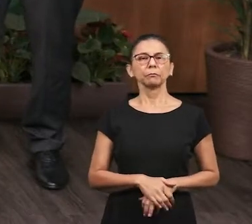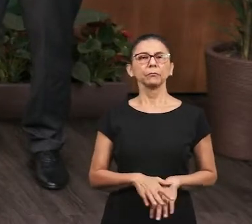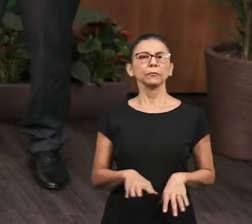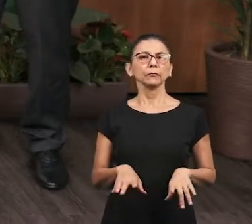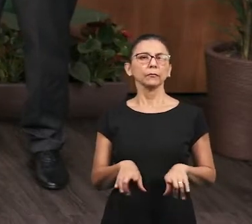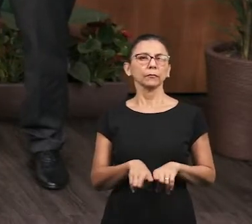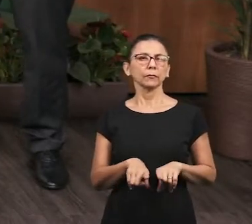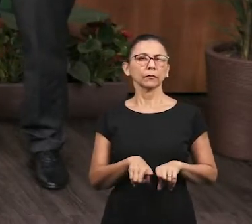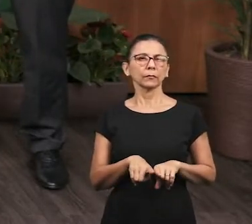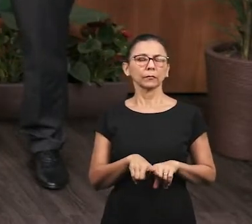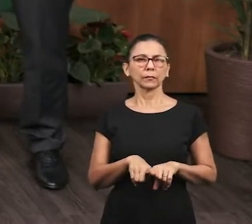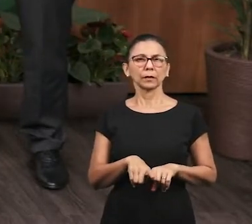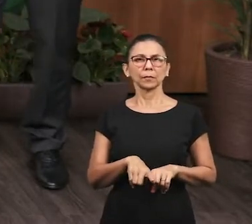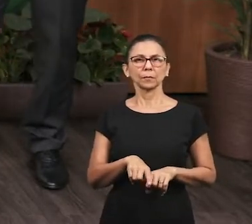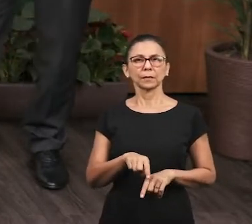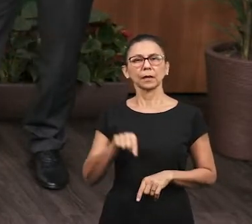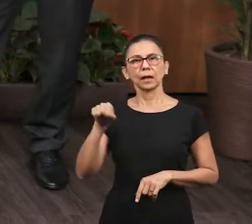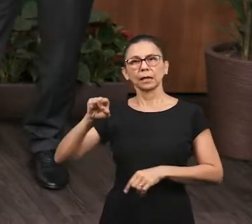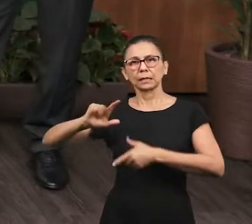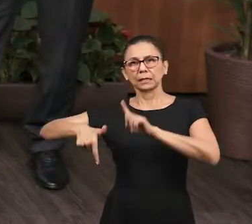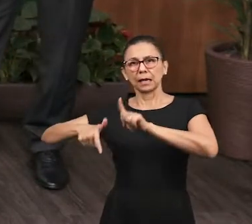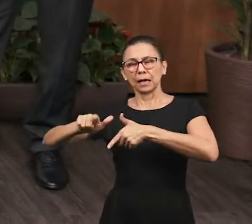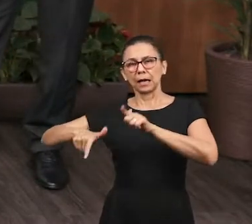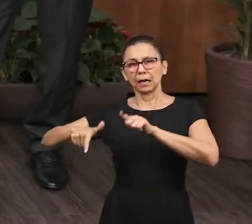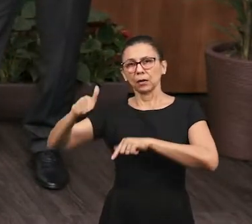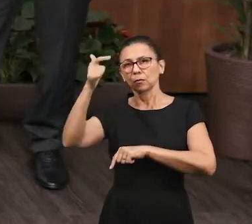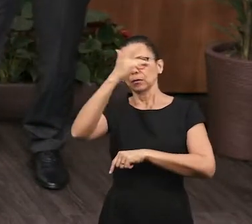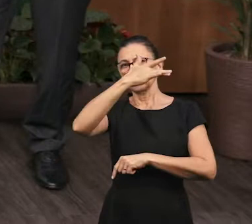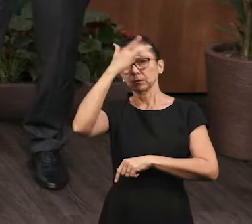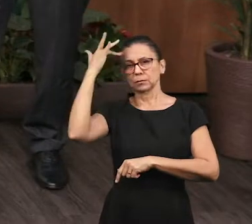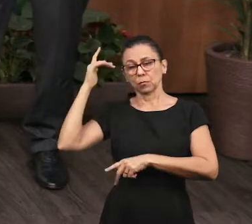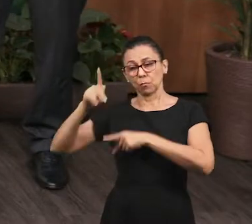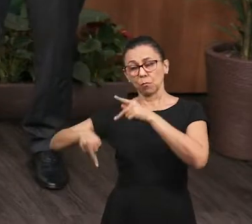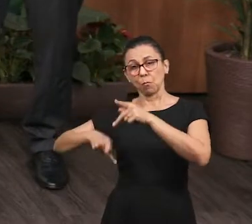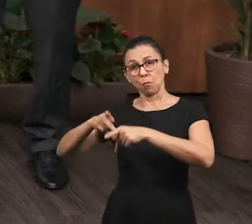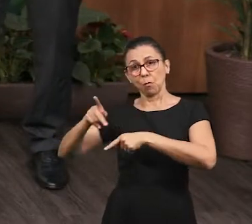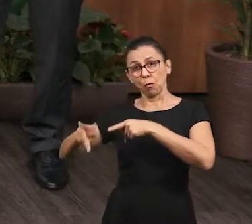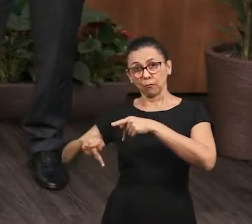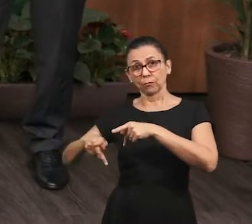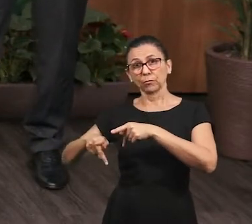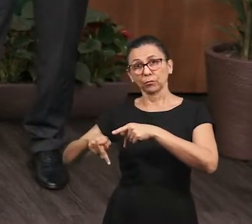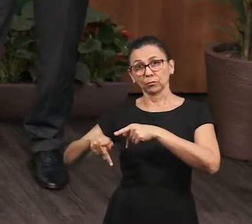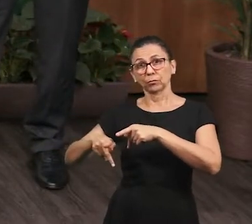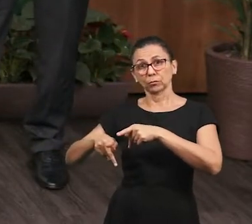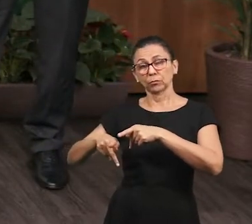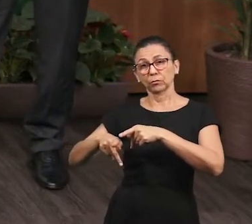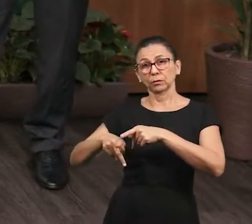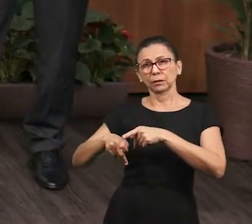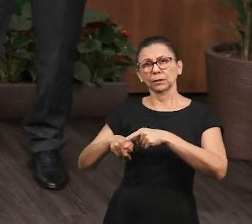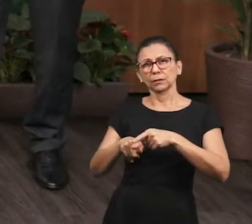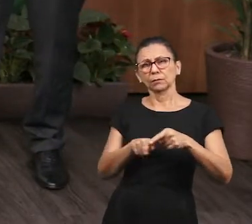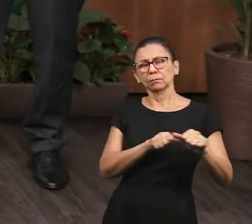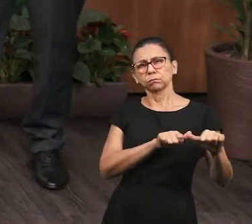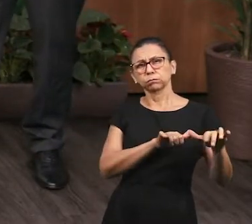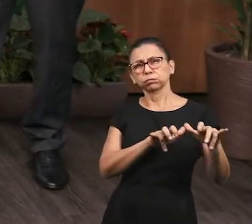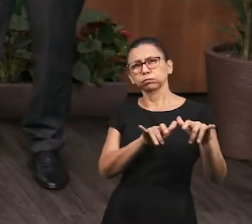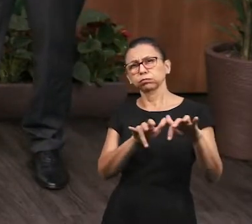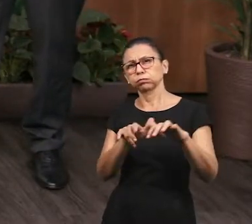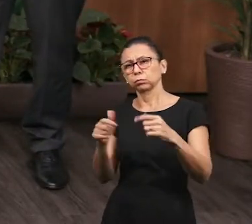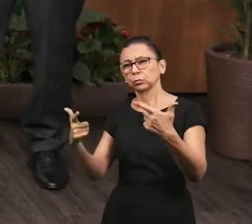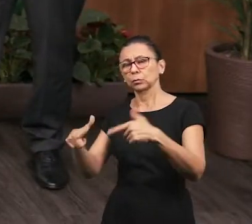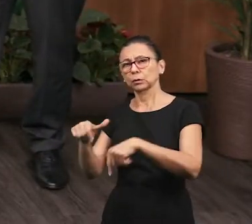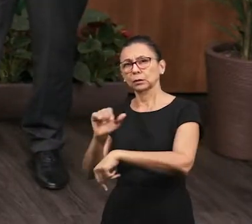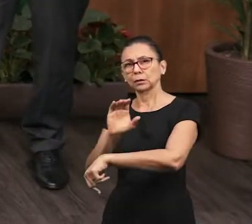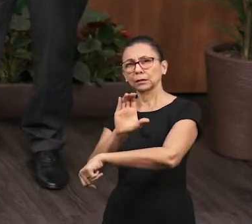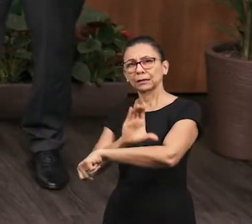как люди, народ израильский, до того, как они не вошли в